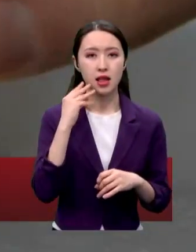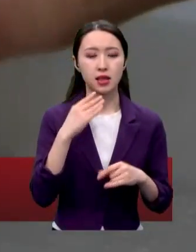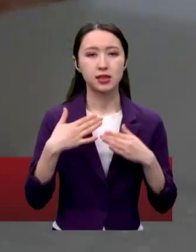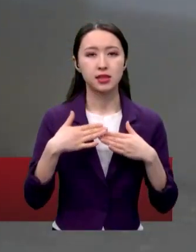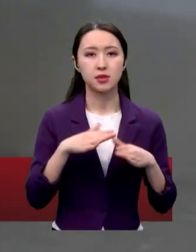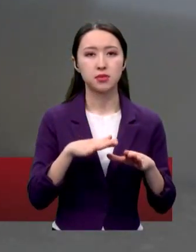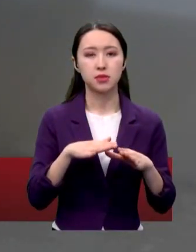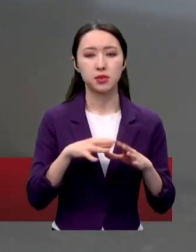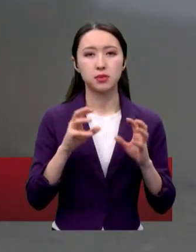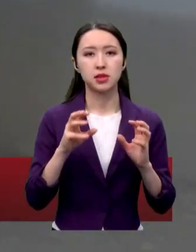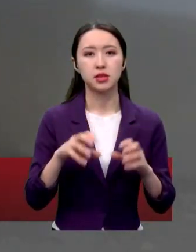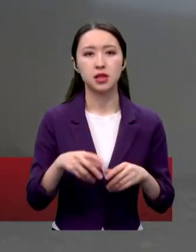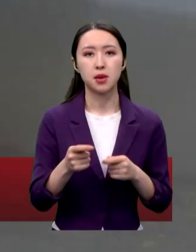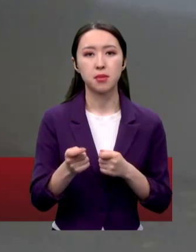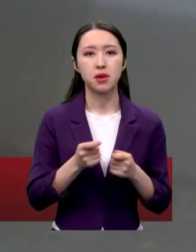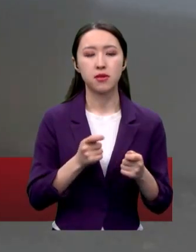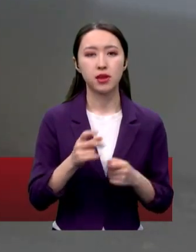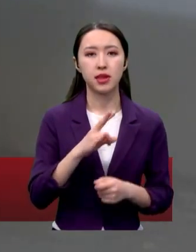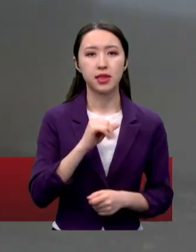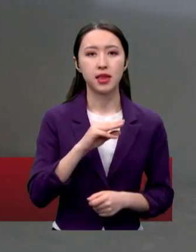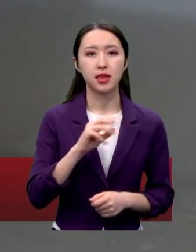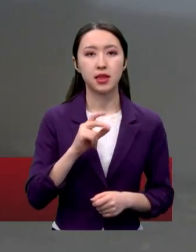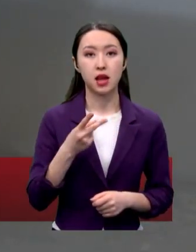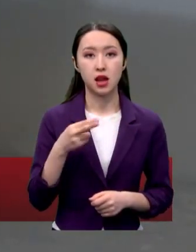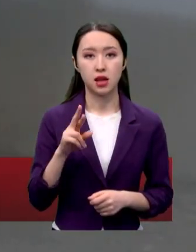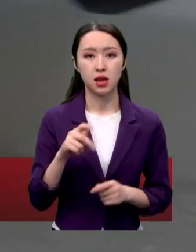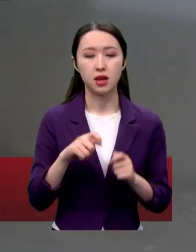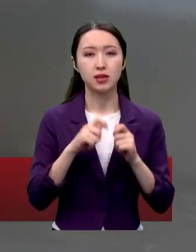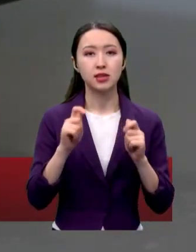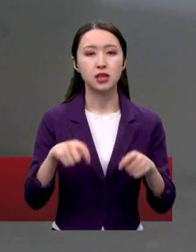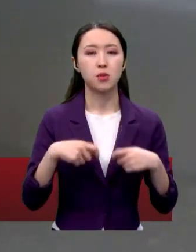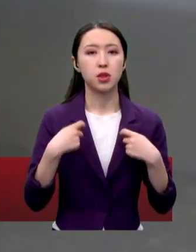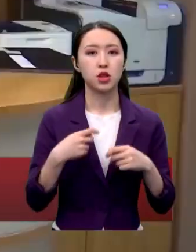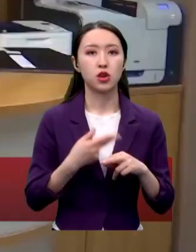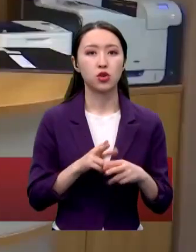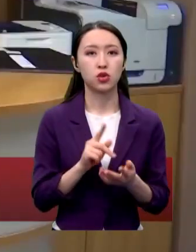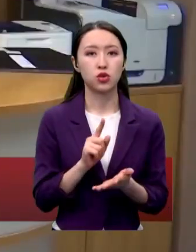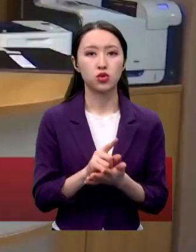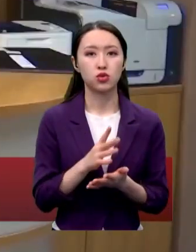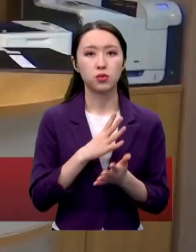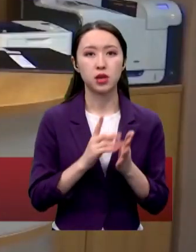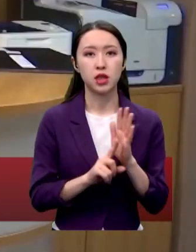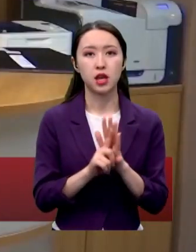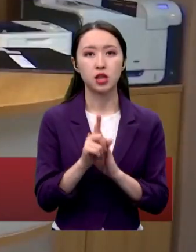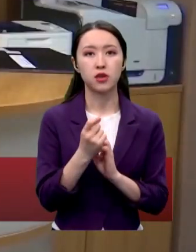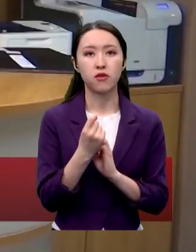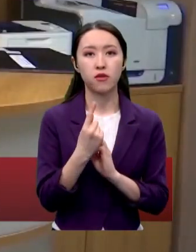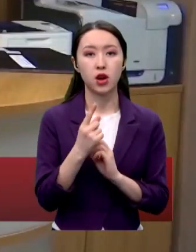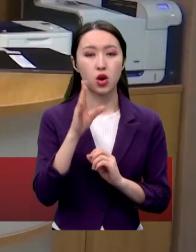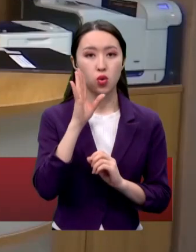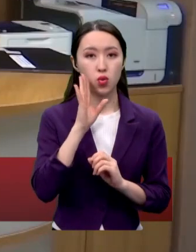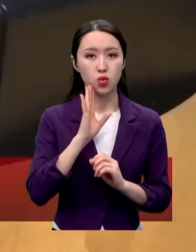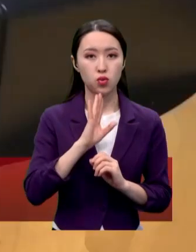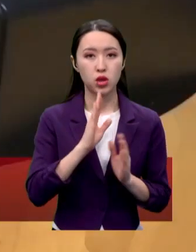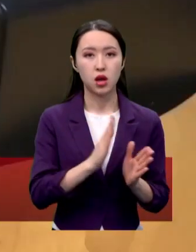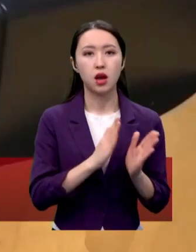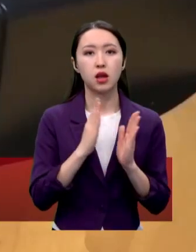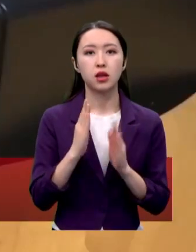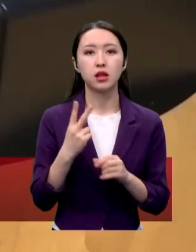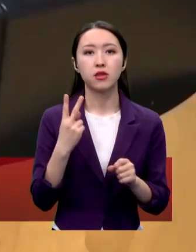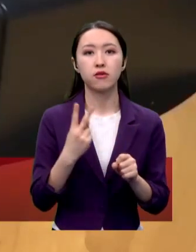председателя правления КАСЕ Наталья Хорошевская. Запуск торгов, которые должны были начаться в 11 утра, откладывался два